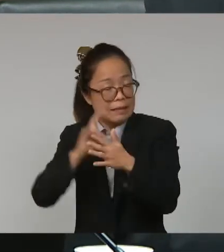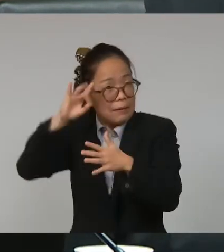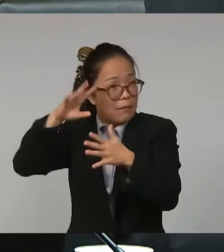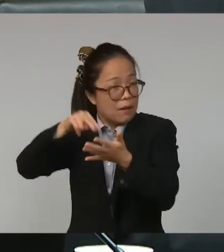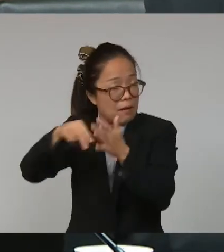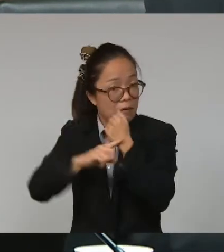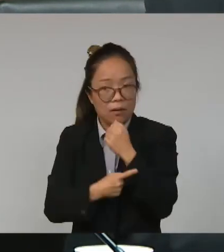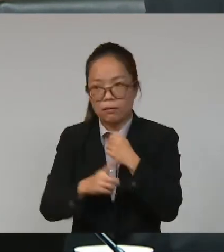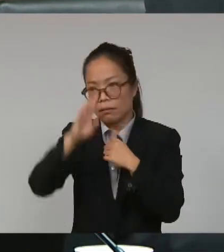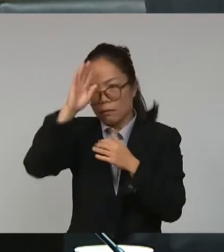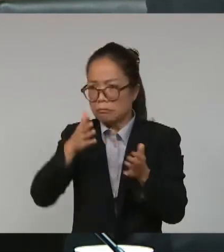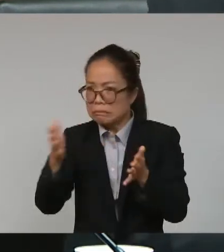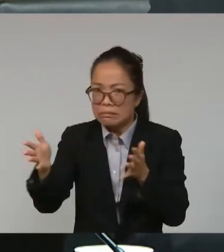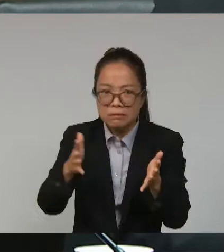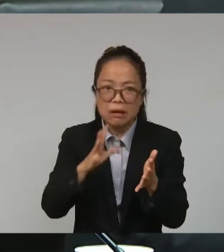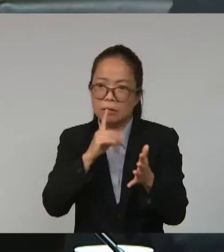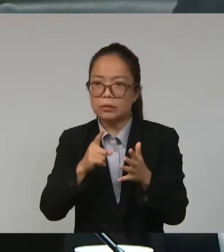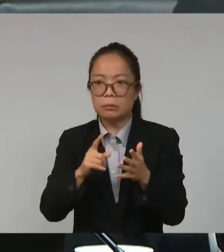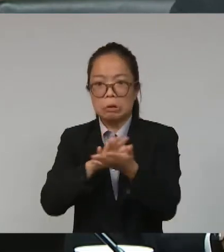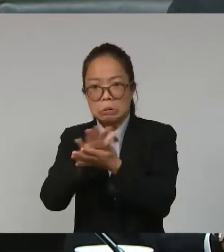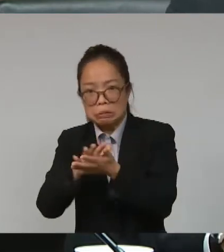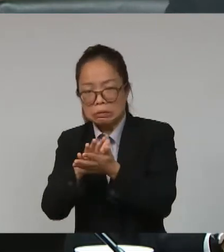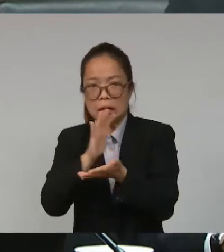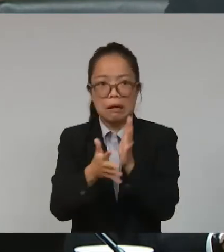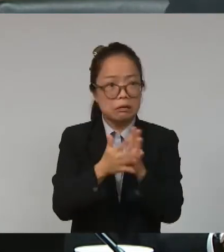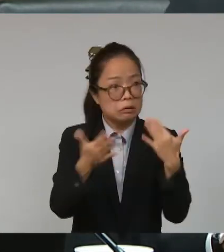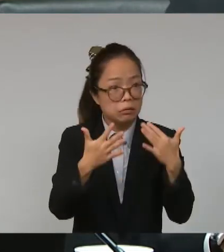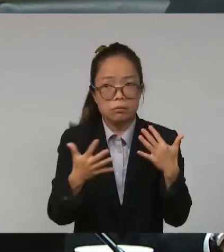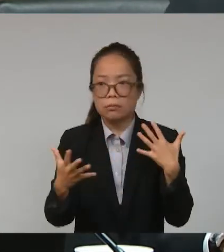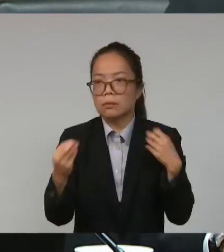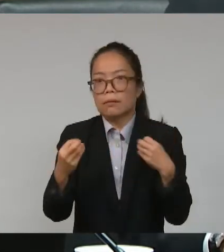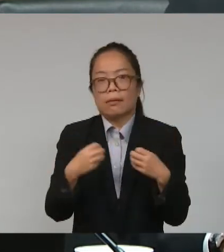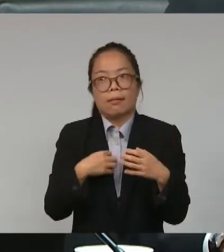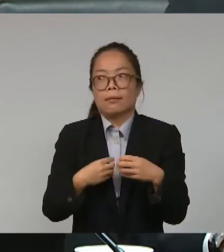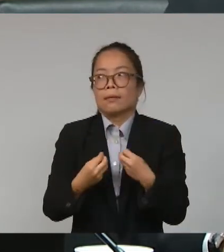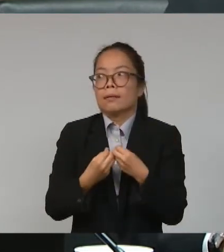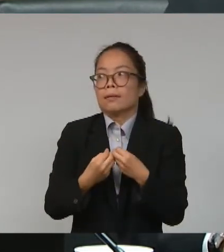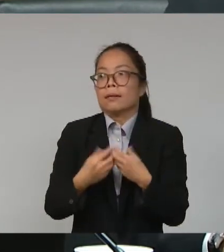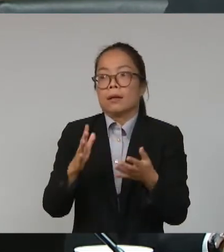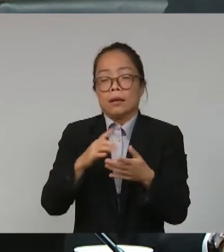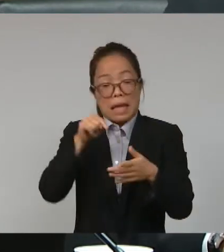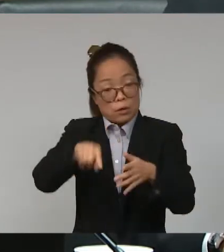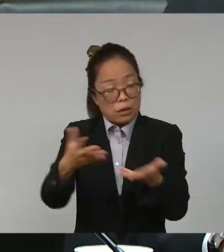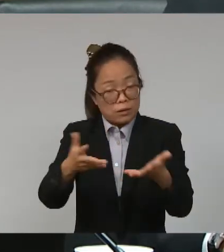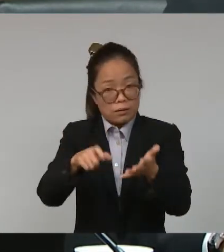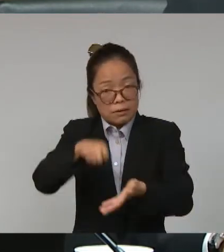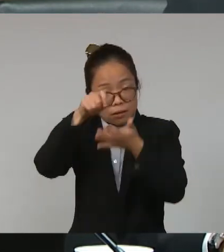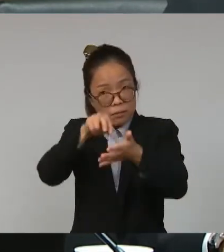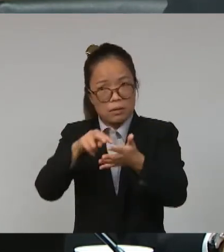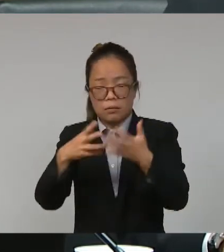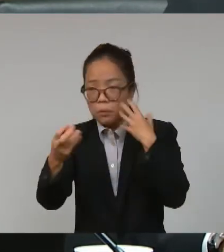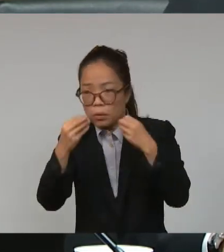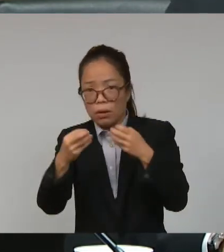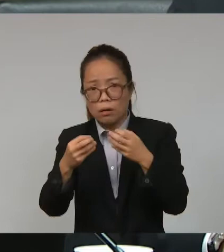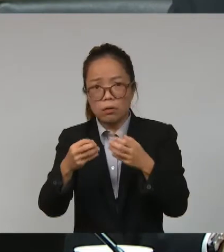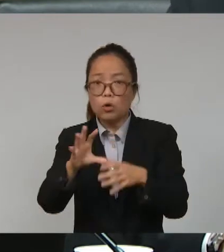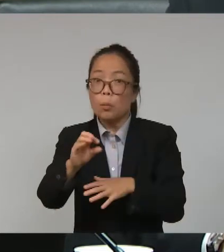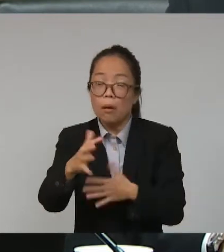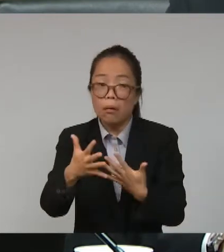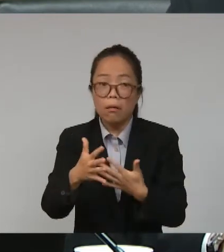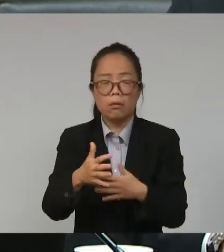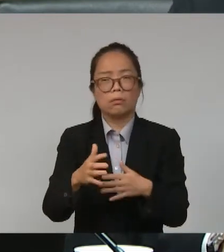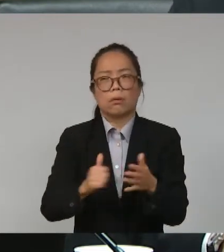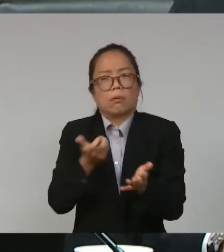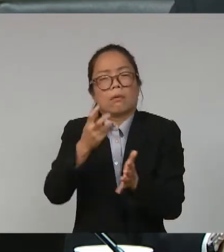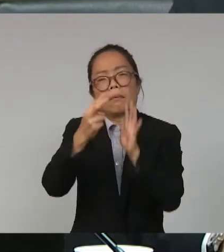那我们真的有点觉得欲加之罪何患无辞的问题哈。那到底本案有没有不能了解其提案争议的状况？如同我刚刚所说哈，